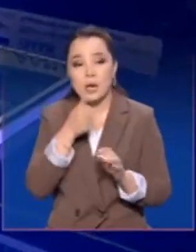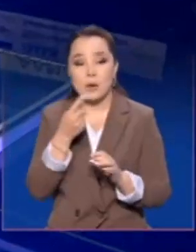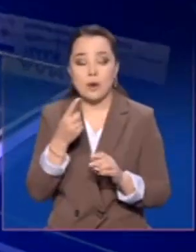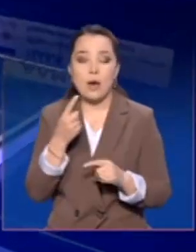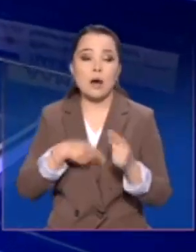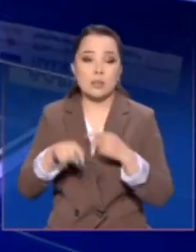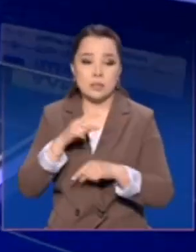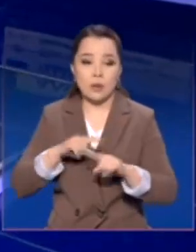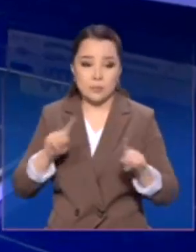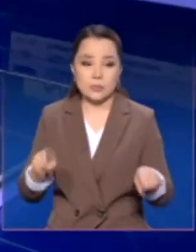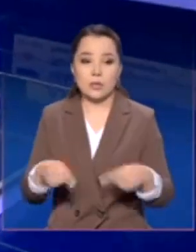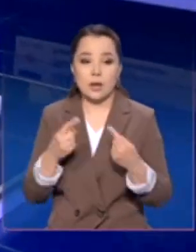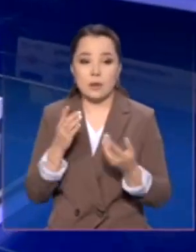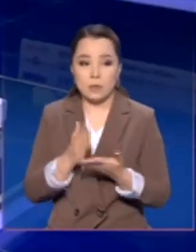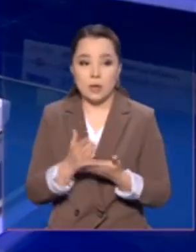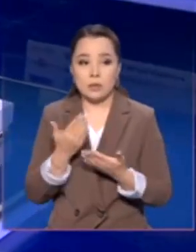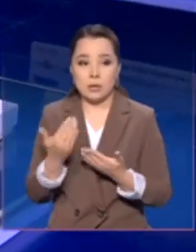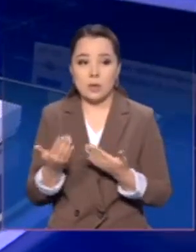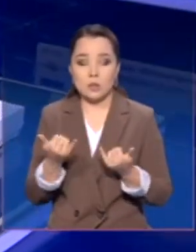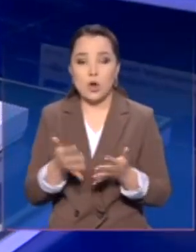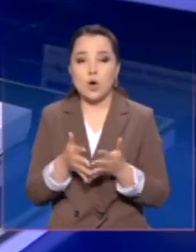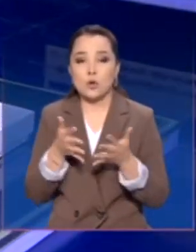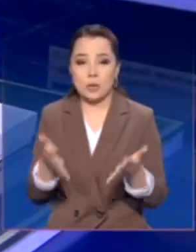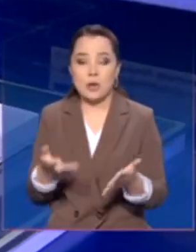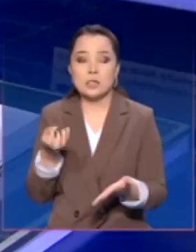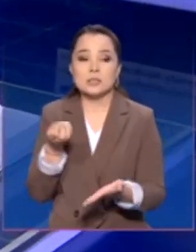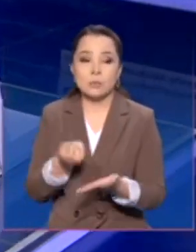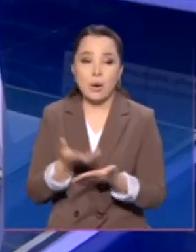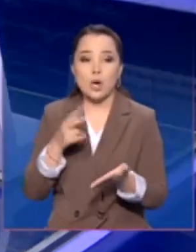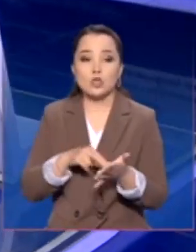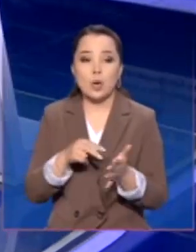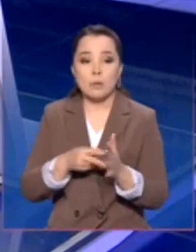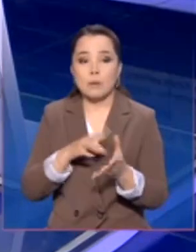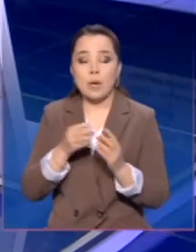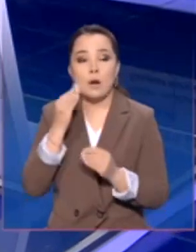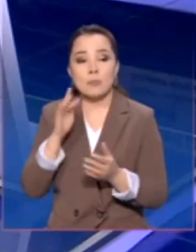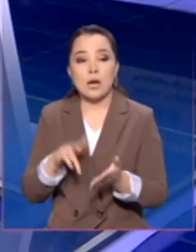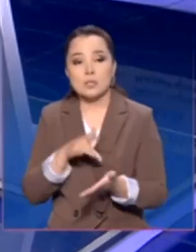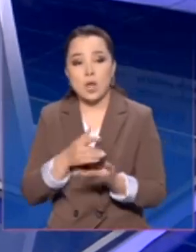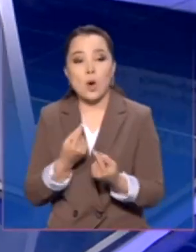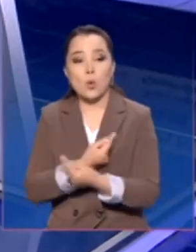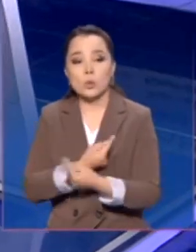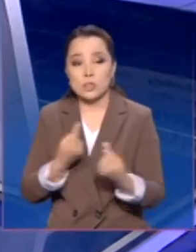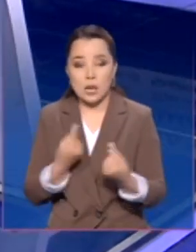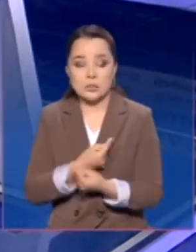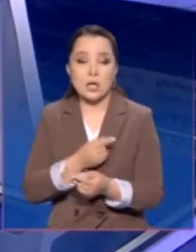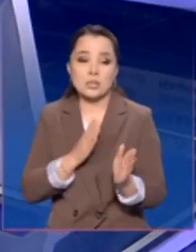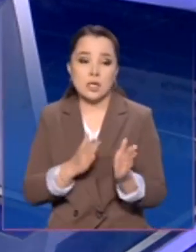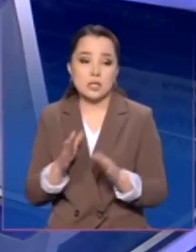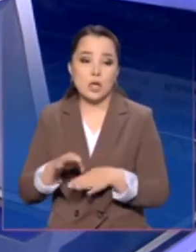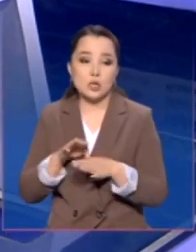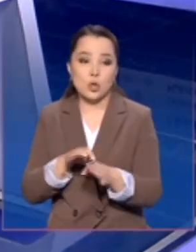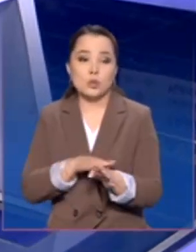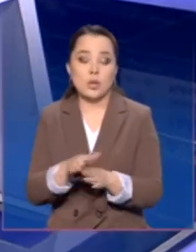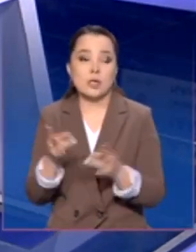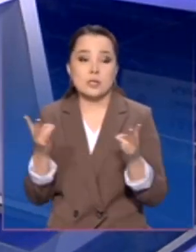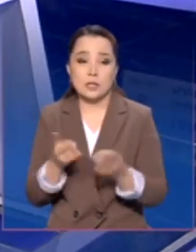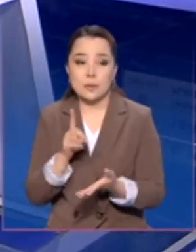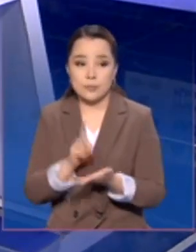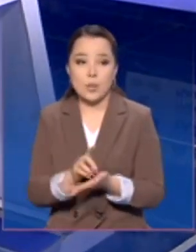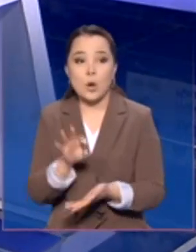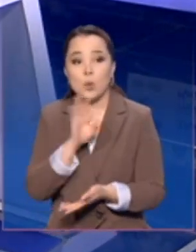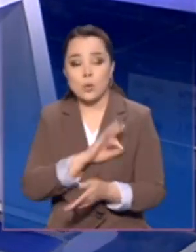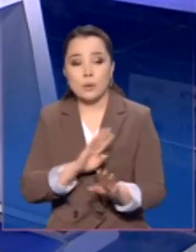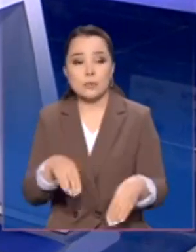бірақ қайта жанданды. Үлкен әрі қымбат жоба Алматының қозғалысын реттеуі тиіс. Бірақ